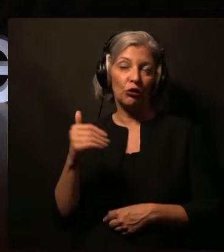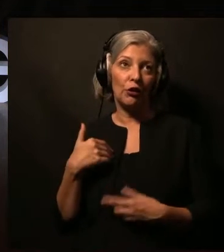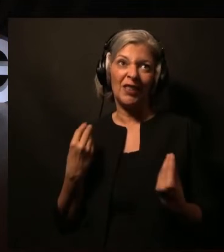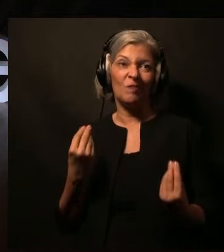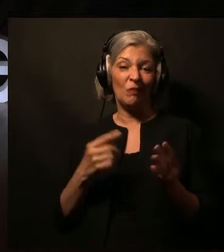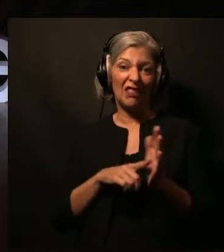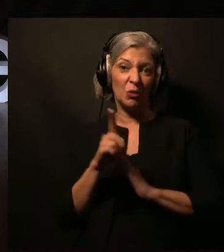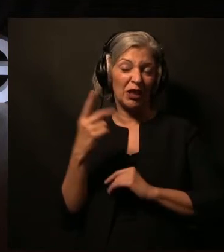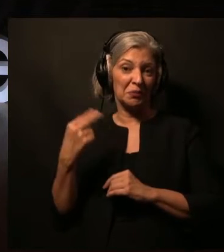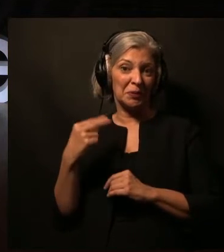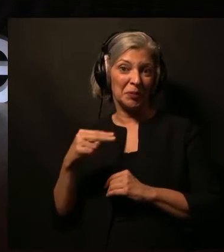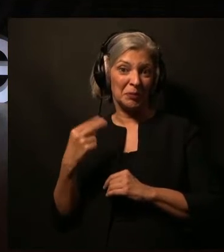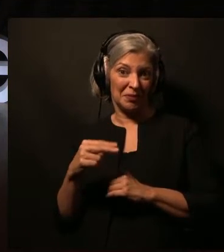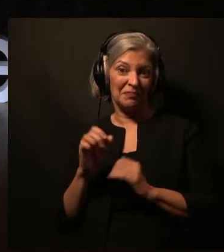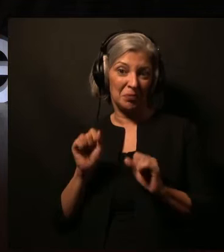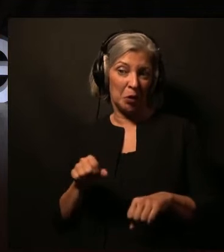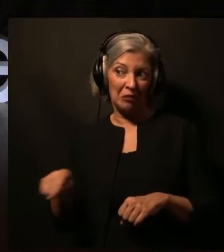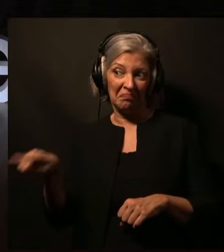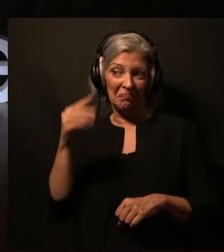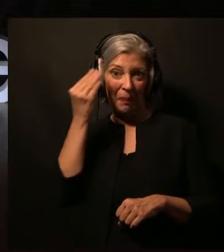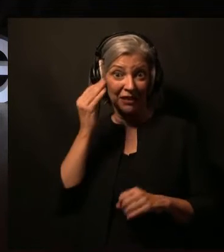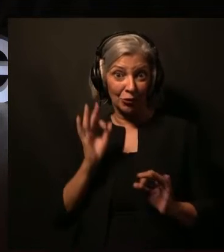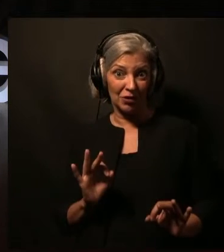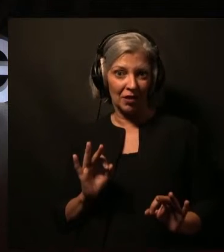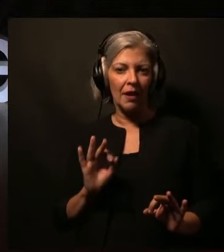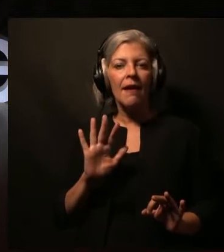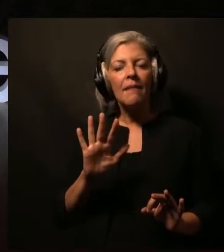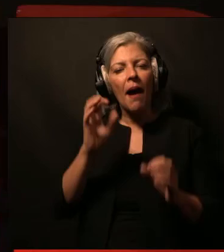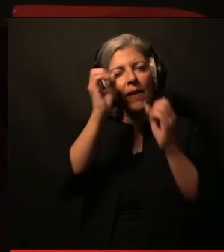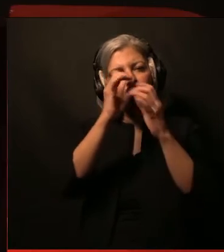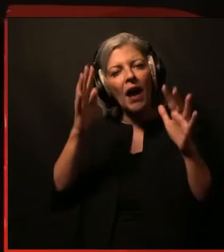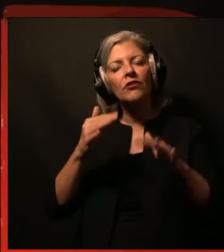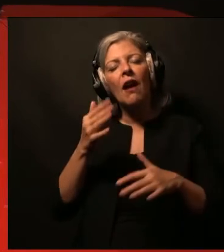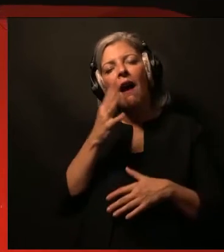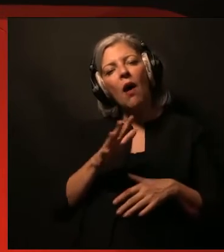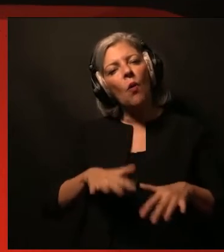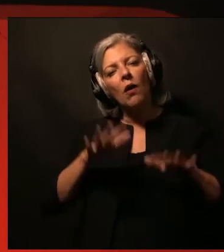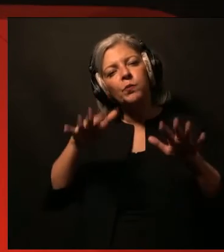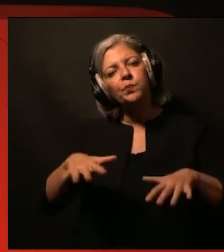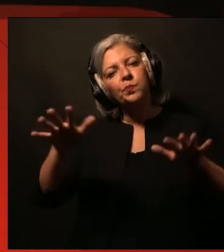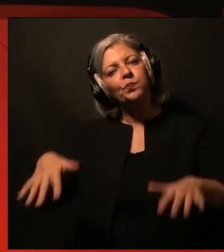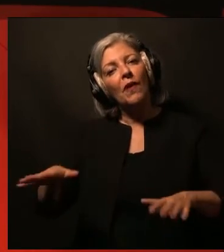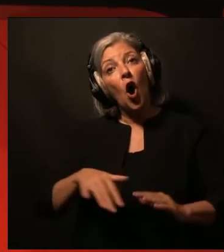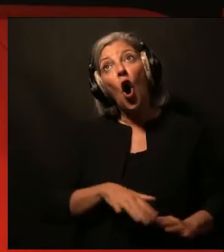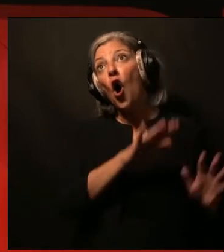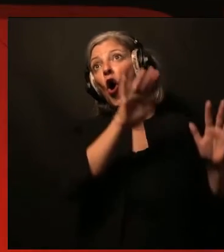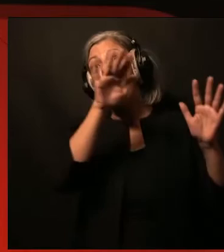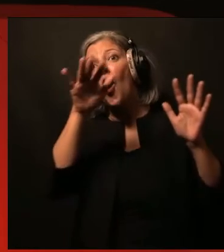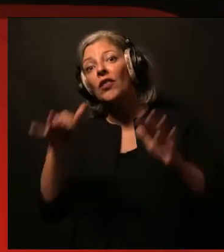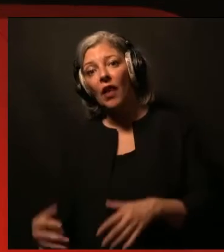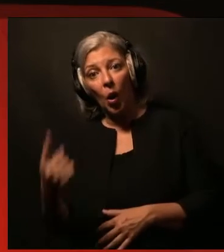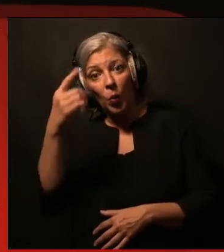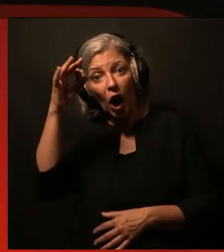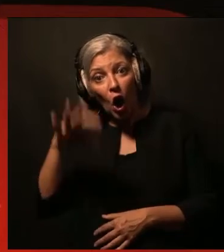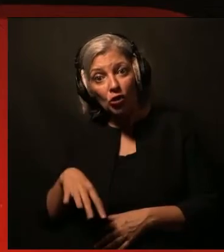capisco ma dovete pensare che le onde Non sono fatte da una sola grande goccia che